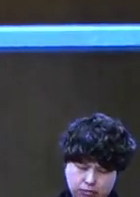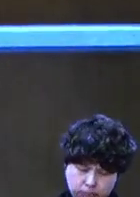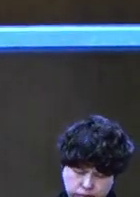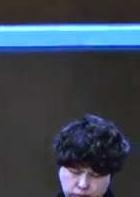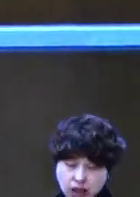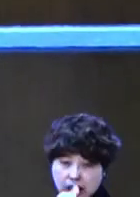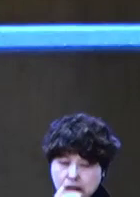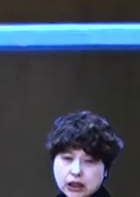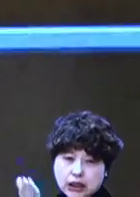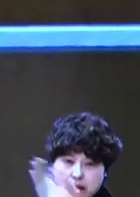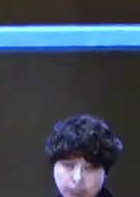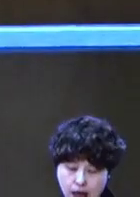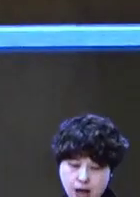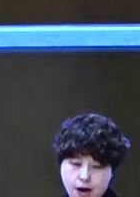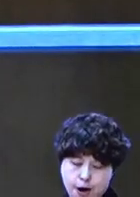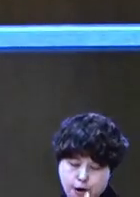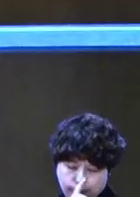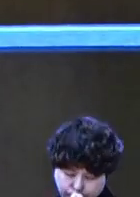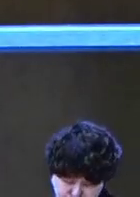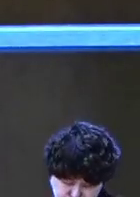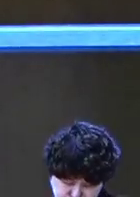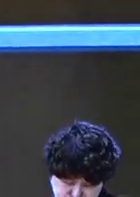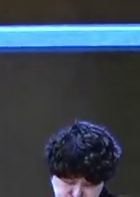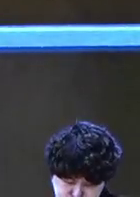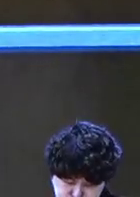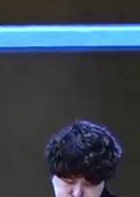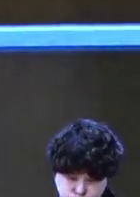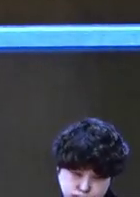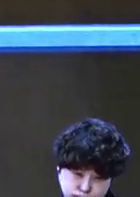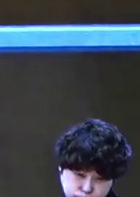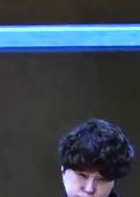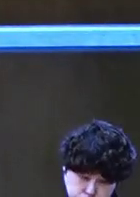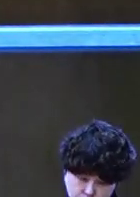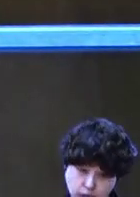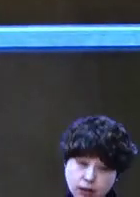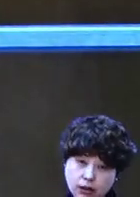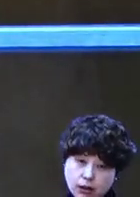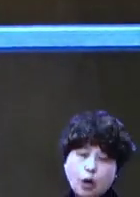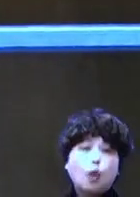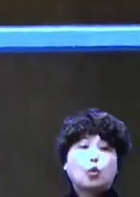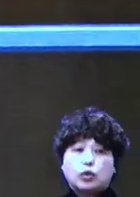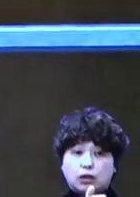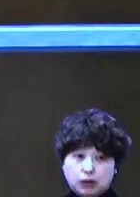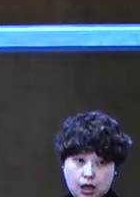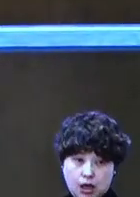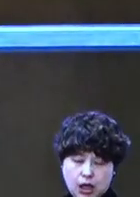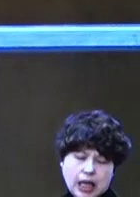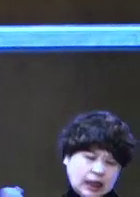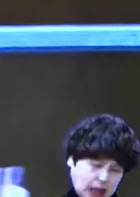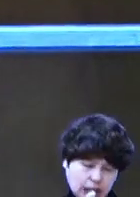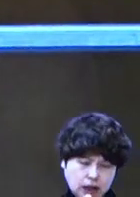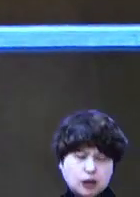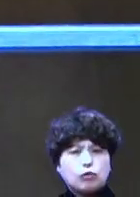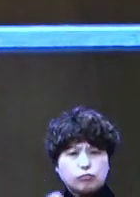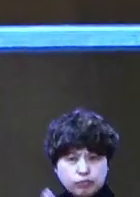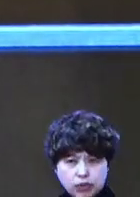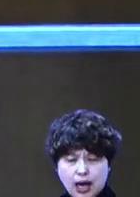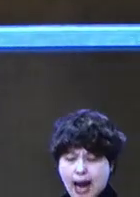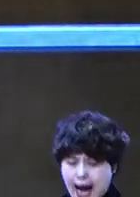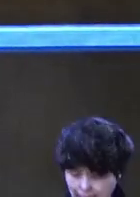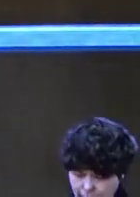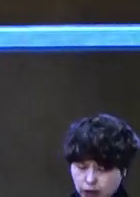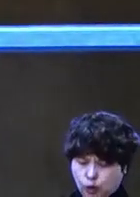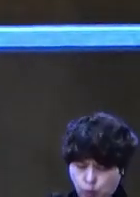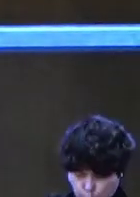손치대도 묵묵부답으로 일관해왔던 지사에게 다시 정중하게 함께 손잡고 나갈